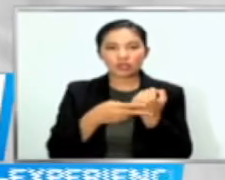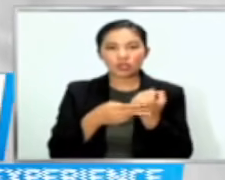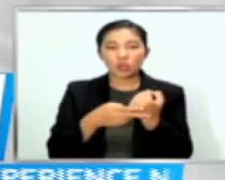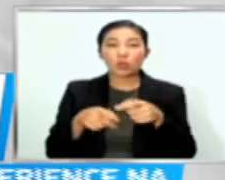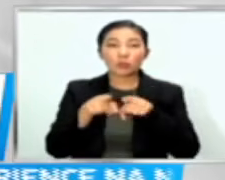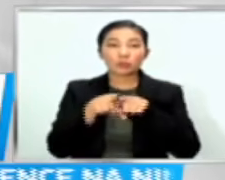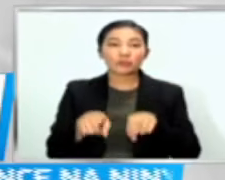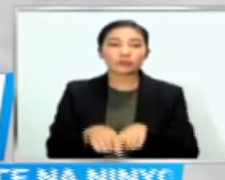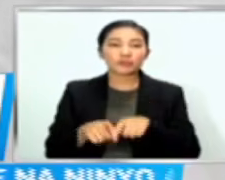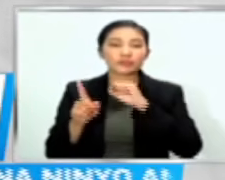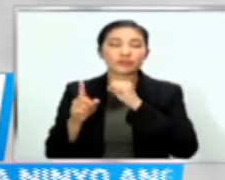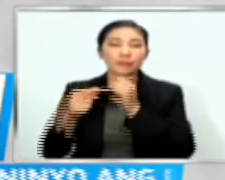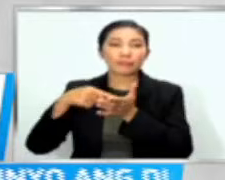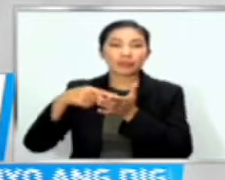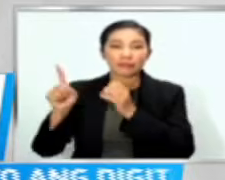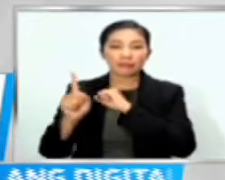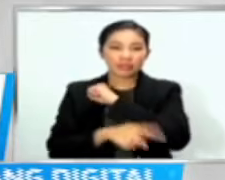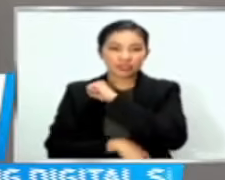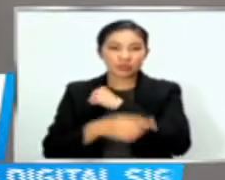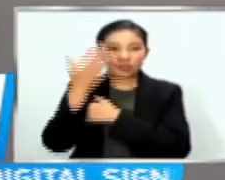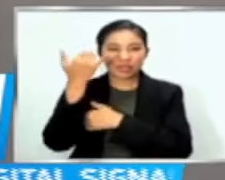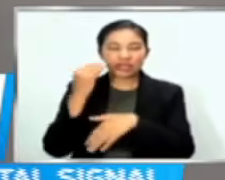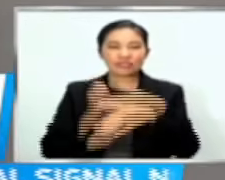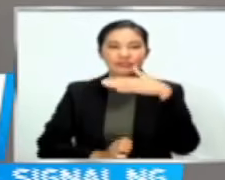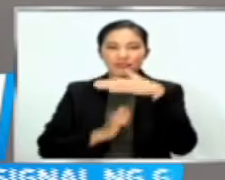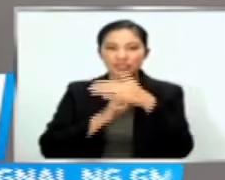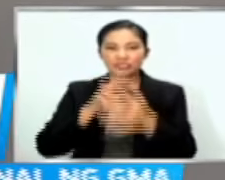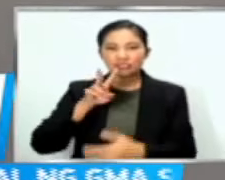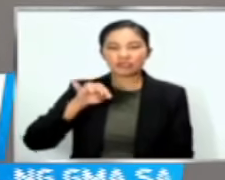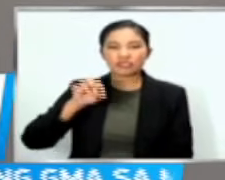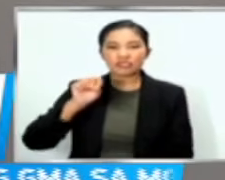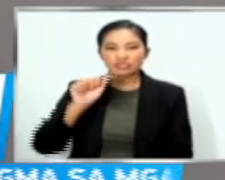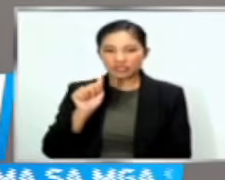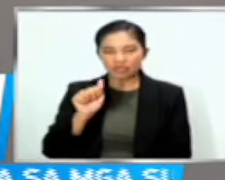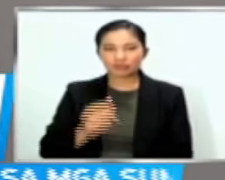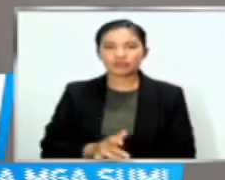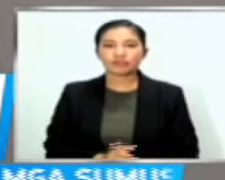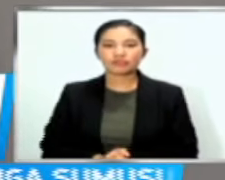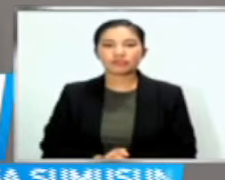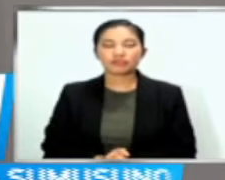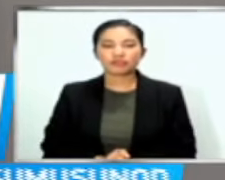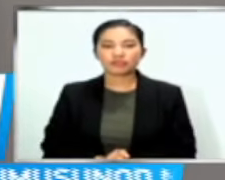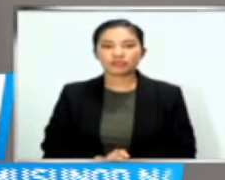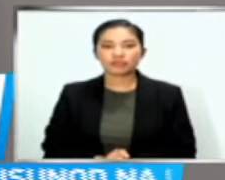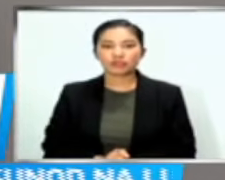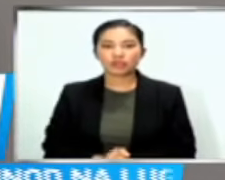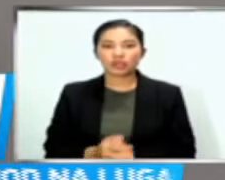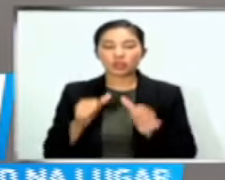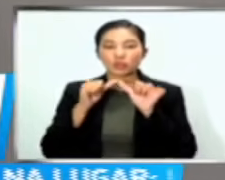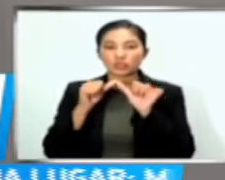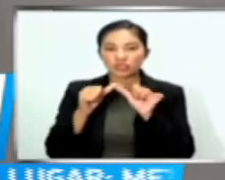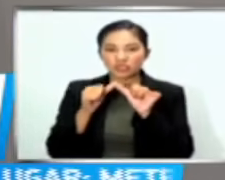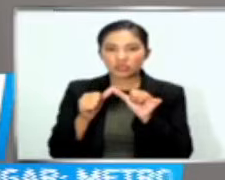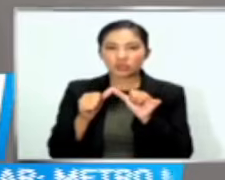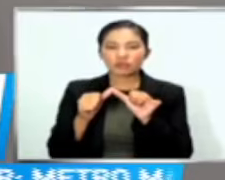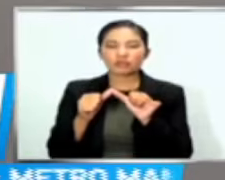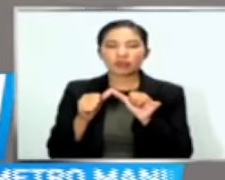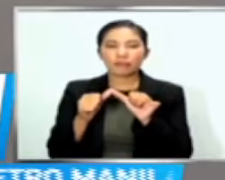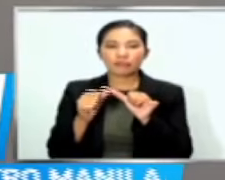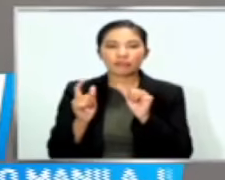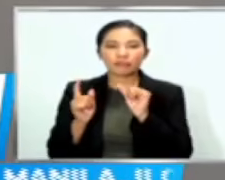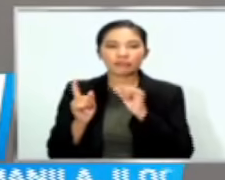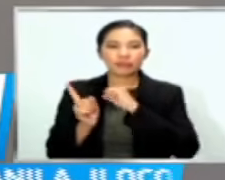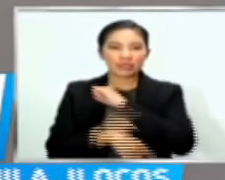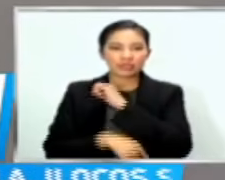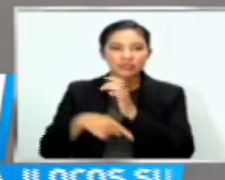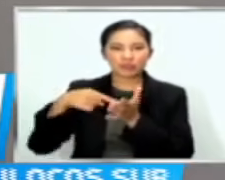UAE dahil expired na ang kanyang visa. Patuloy pa rin po yung pagpa-fine nila sa amin, lalo na po sa mga expired overstaying.